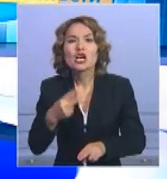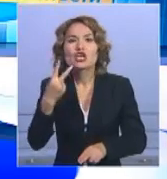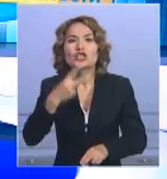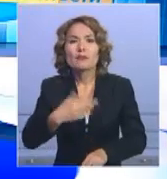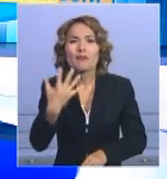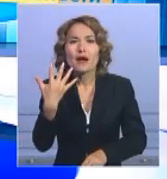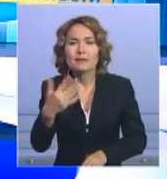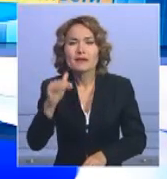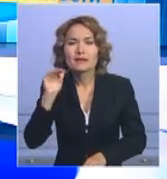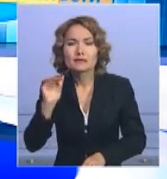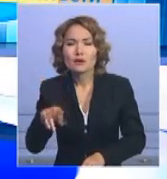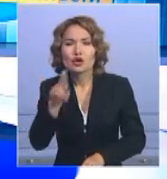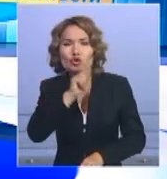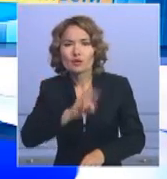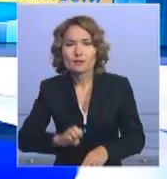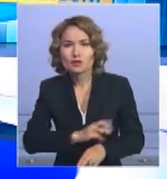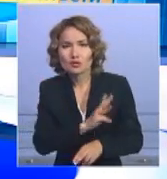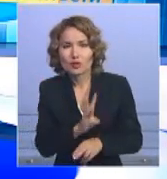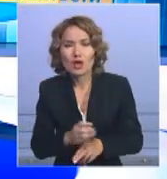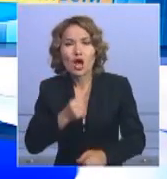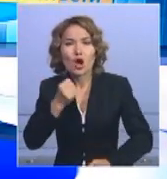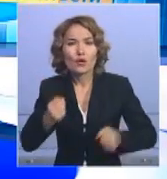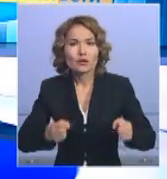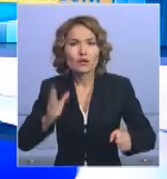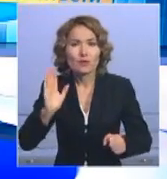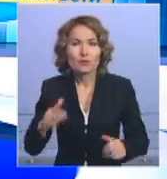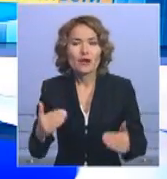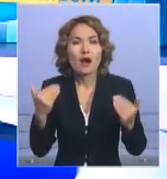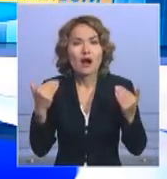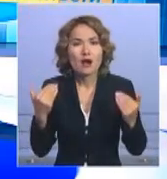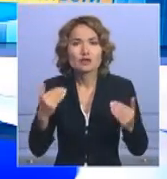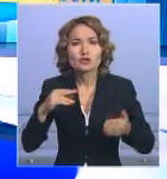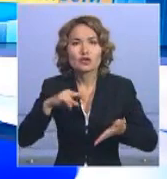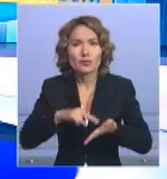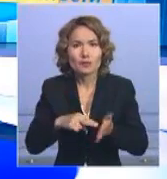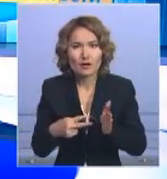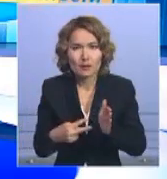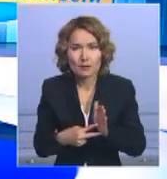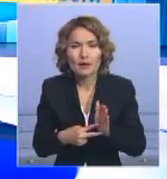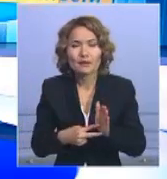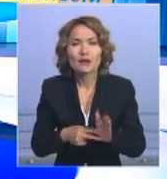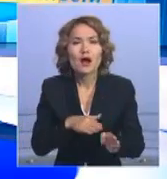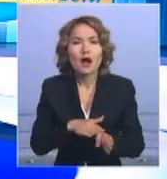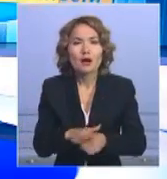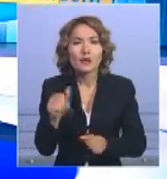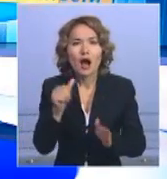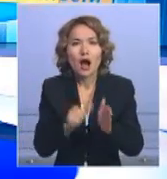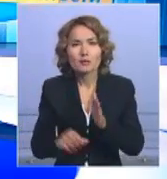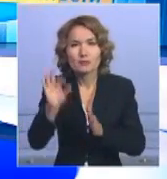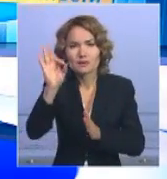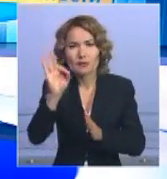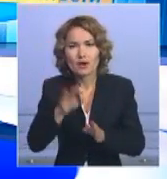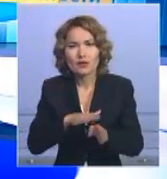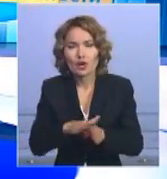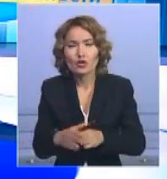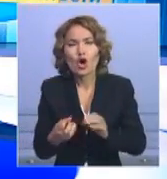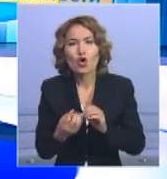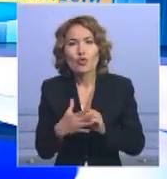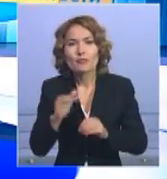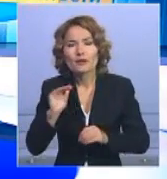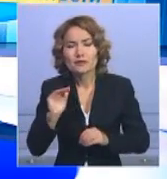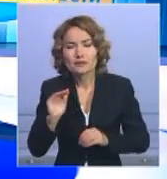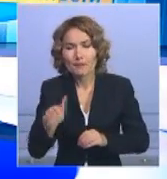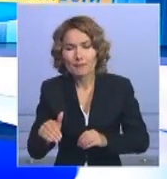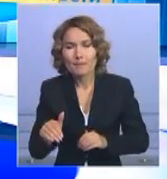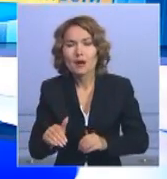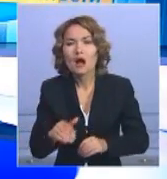мыңдай азамат жұмысқа орналасатын болды. Мамандардың айтуынша, қазірдің өзінде жоспар 60% орындалған. 15 мың тұрғын маусымдық